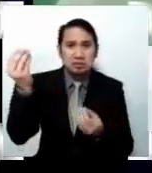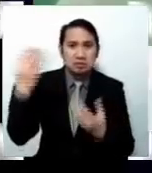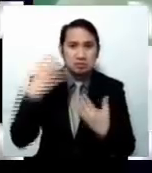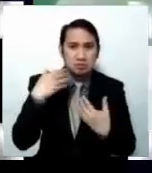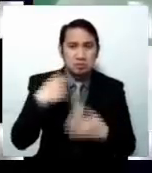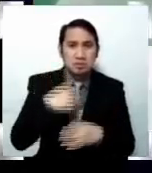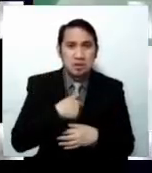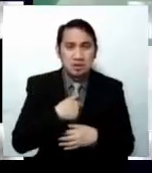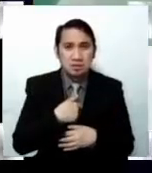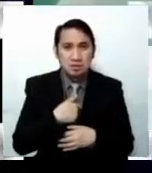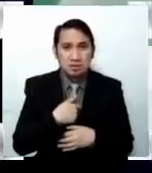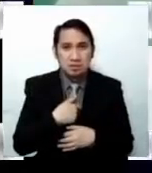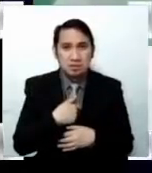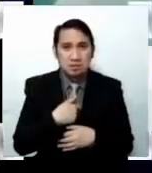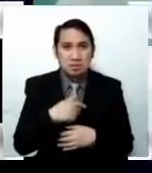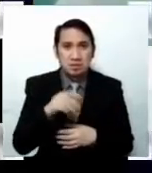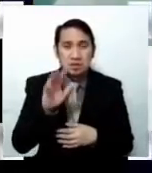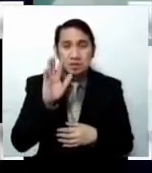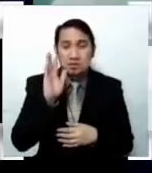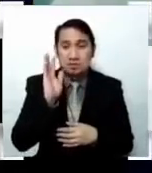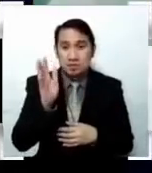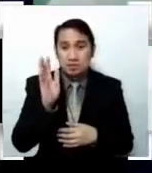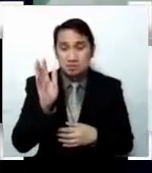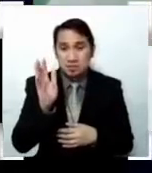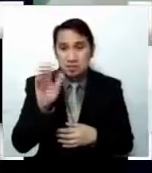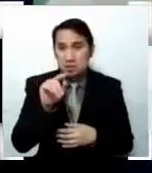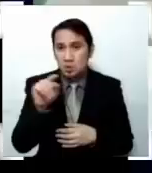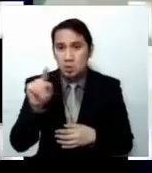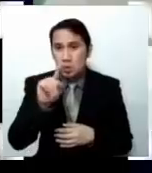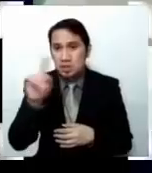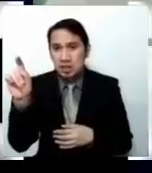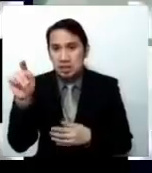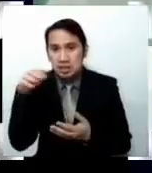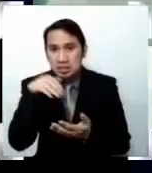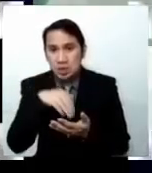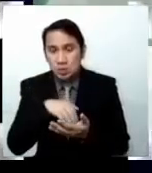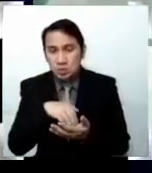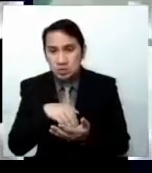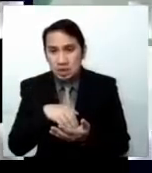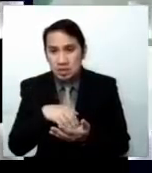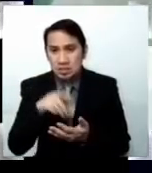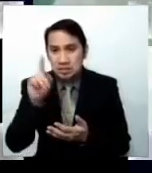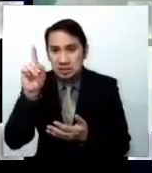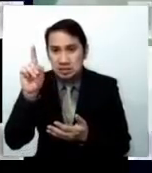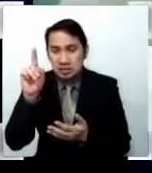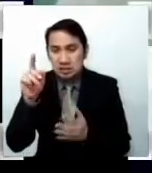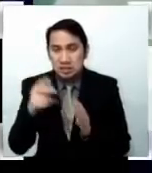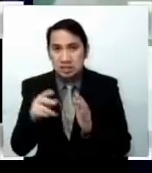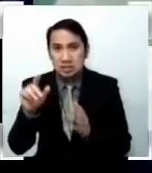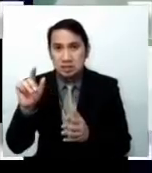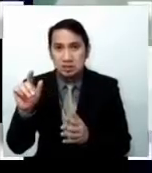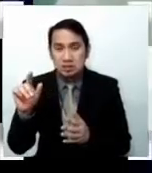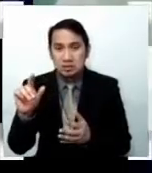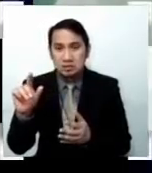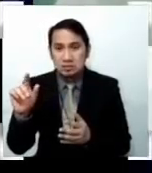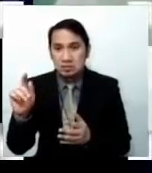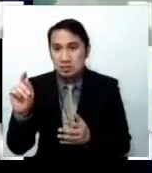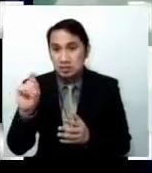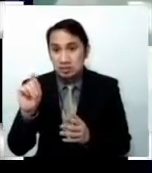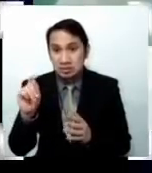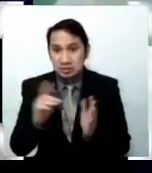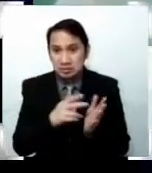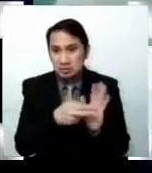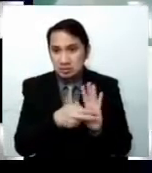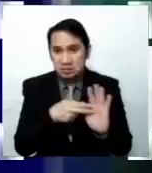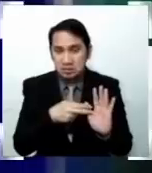nasa 50 to 100,000 doon na ako na ano na, ay ate, nakakahiya sa akong yung ganyan na nag-ask pa ako